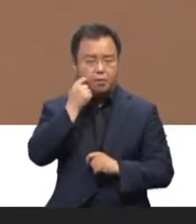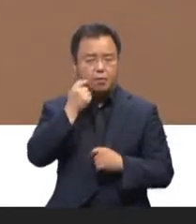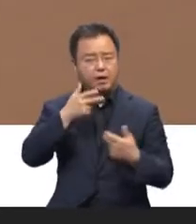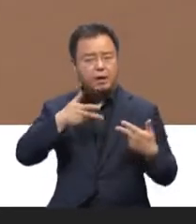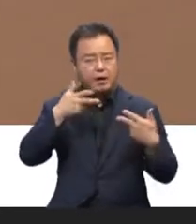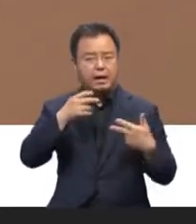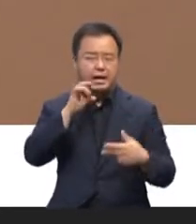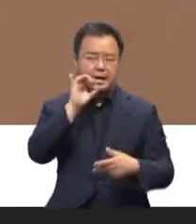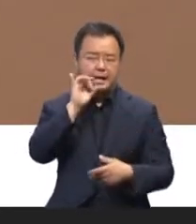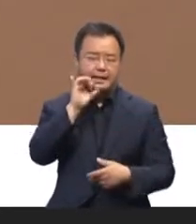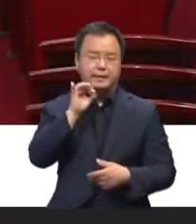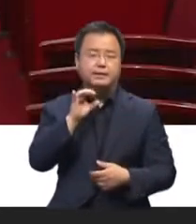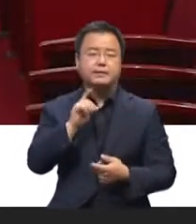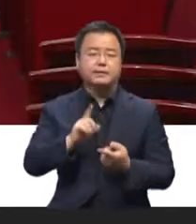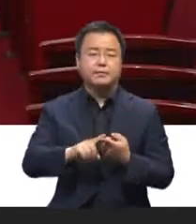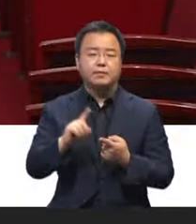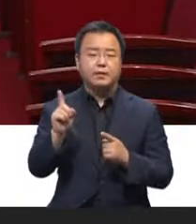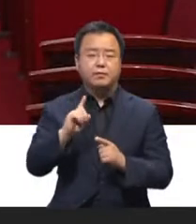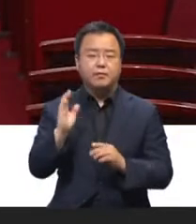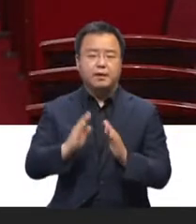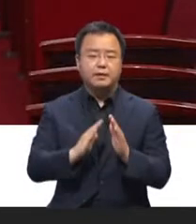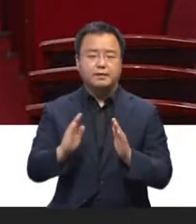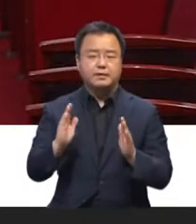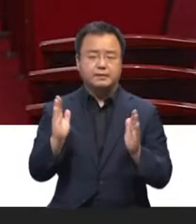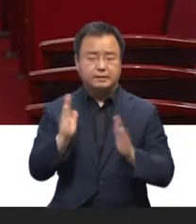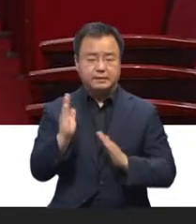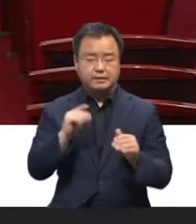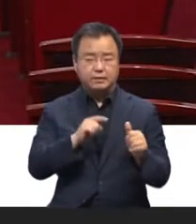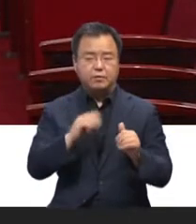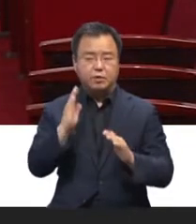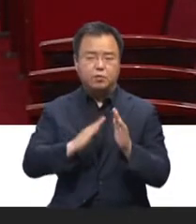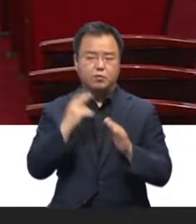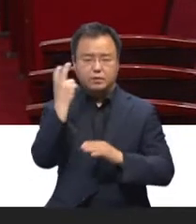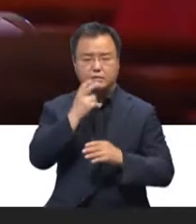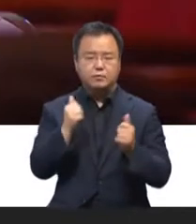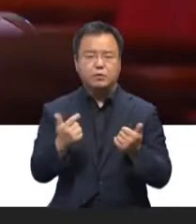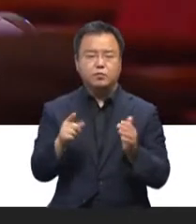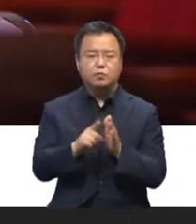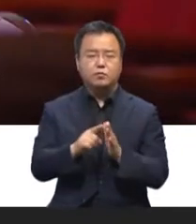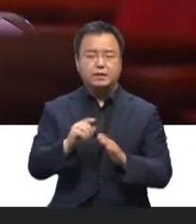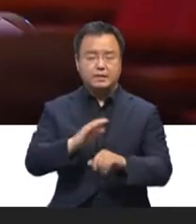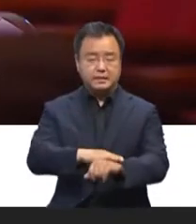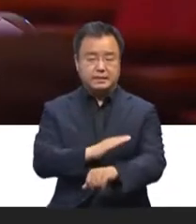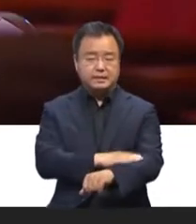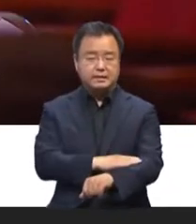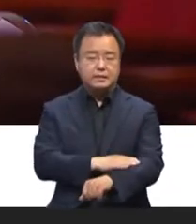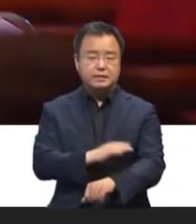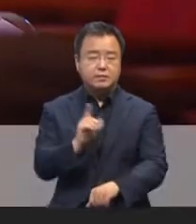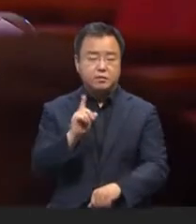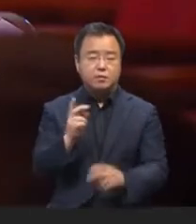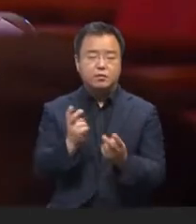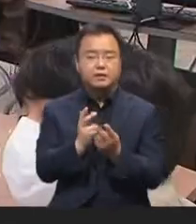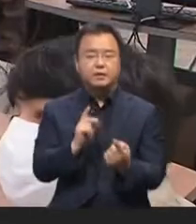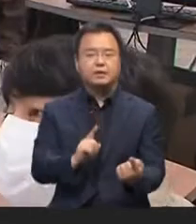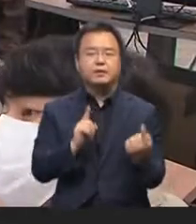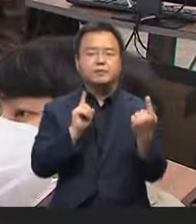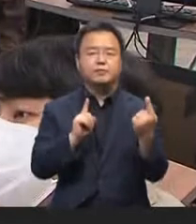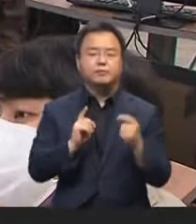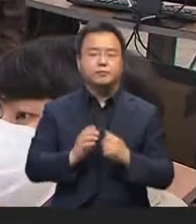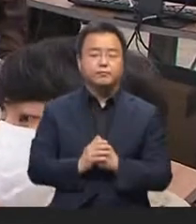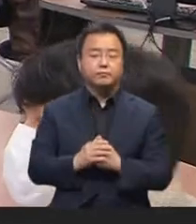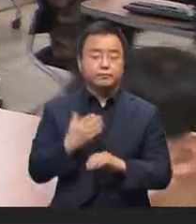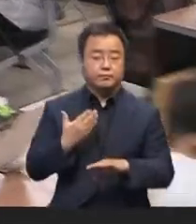없이 또 학생들에게 공정한 심사를 하기 위해서 저희가 실기는 대면으로 하고 있습니다. 또